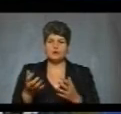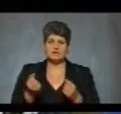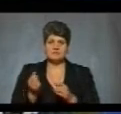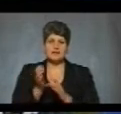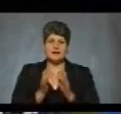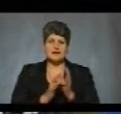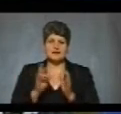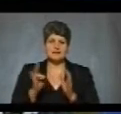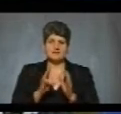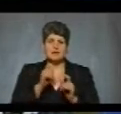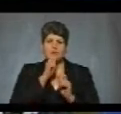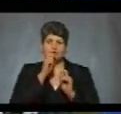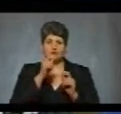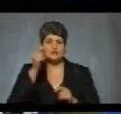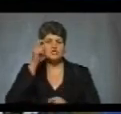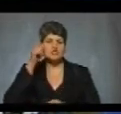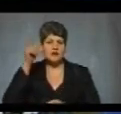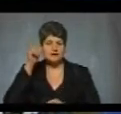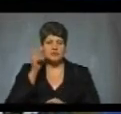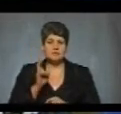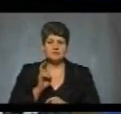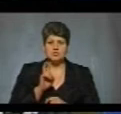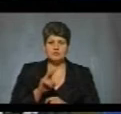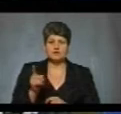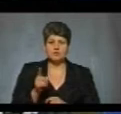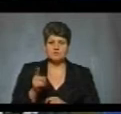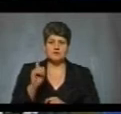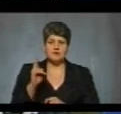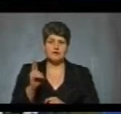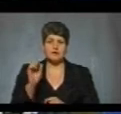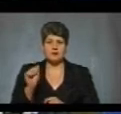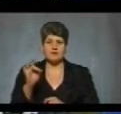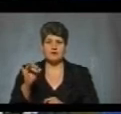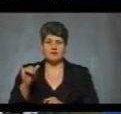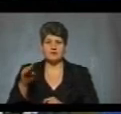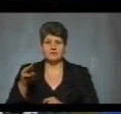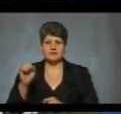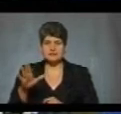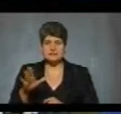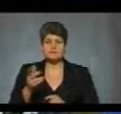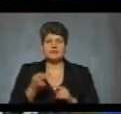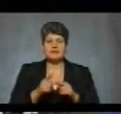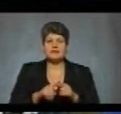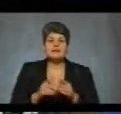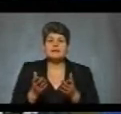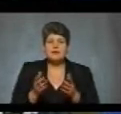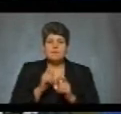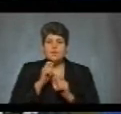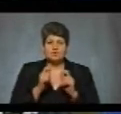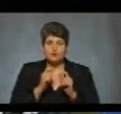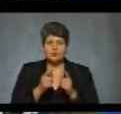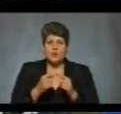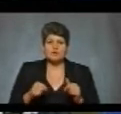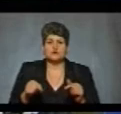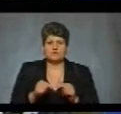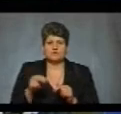різдвяні подарунки з Чехії. За ними вони прийшли до Тернопільського Карітосу, де акцію «Різдвяний подарунок дітям Тернопілля»